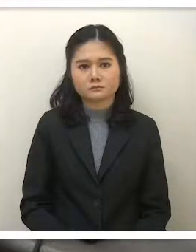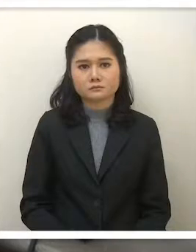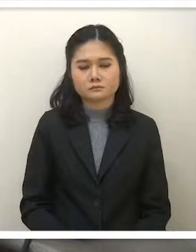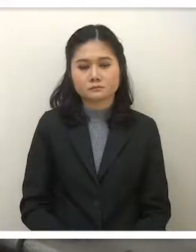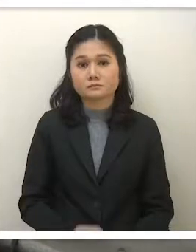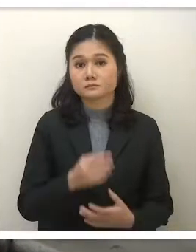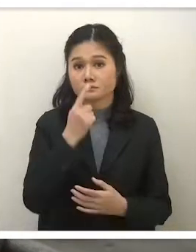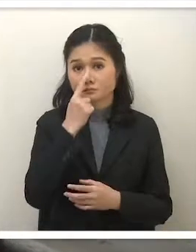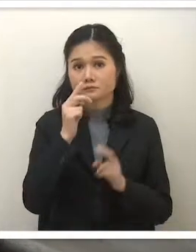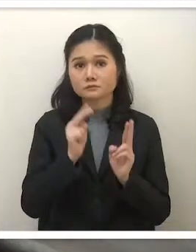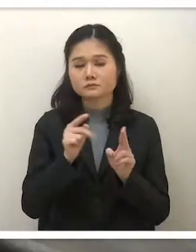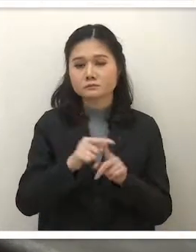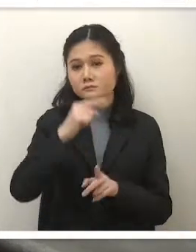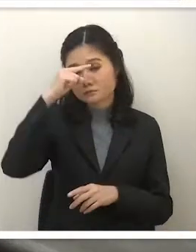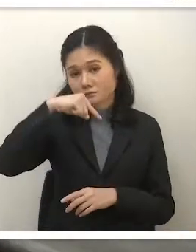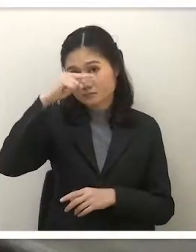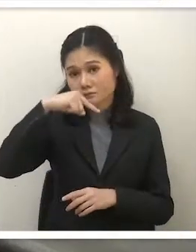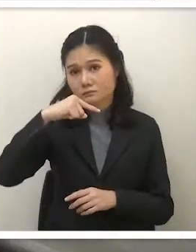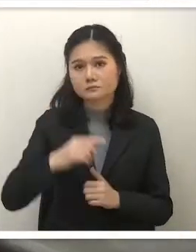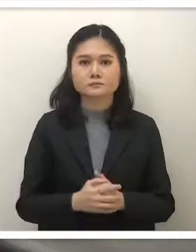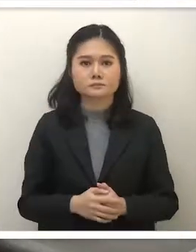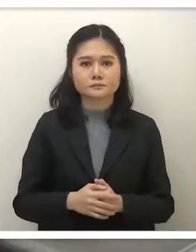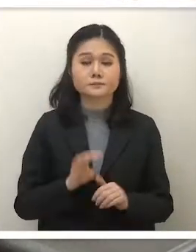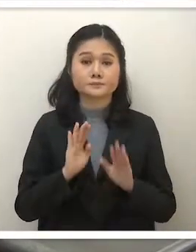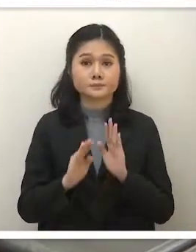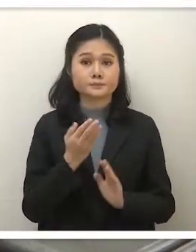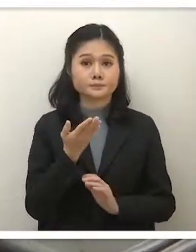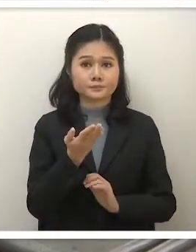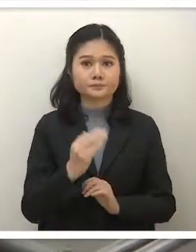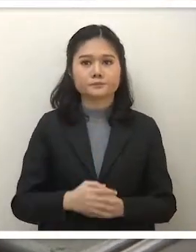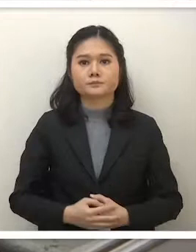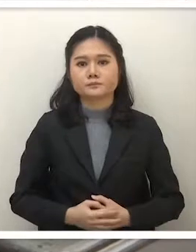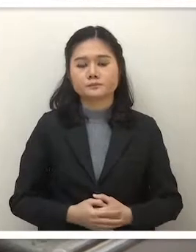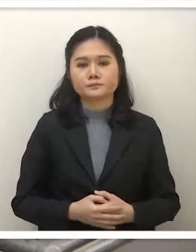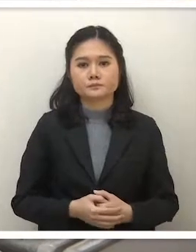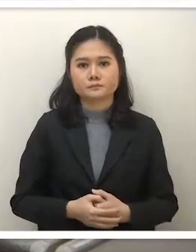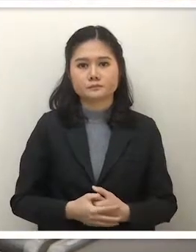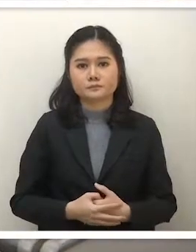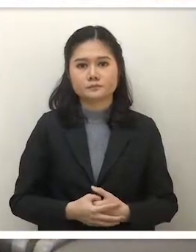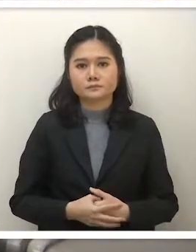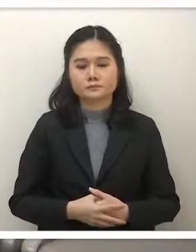จมูกการ์ตูนแบบไทยๆก็จะเป็นประมาณนี้นะครับ